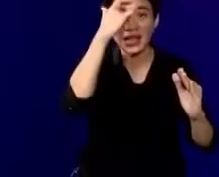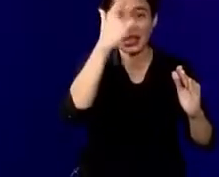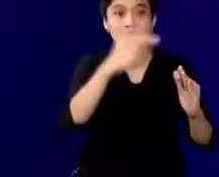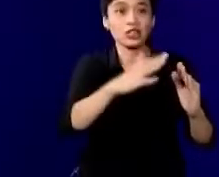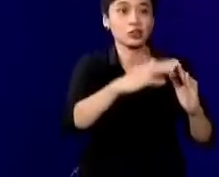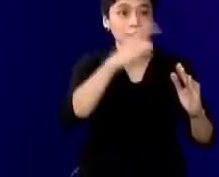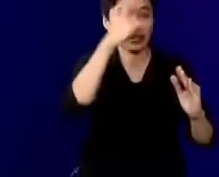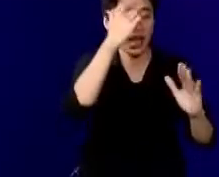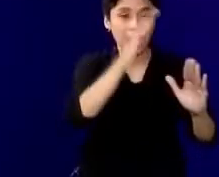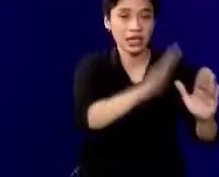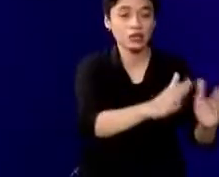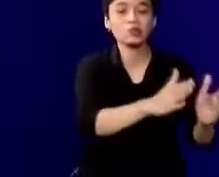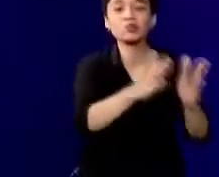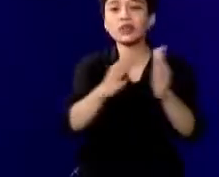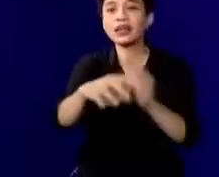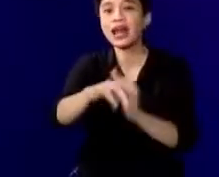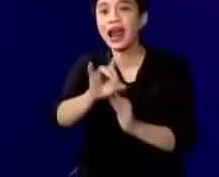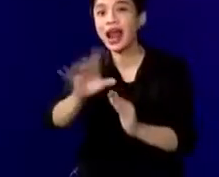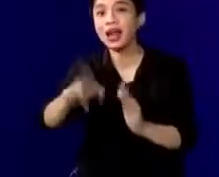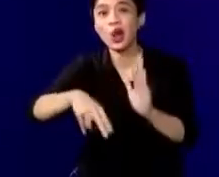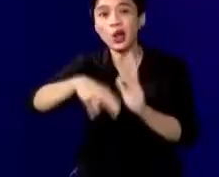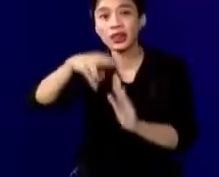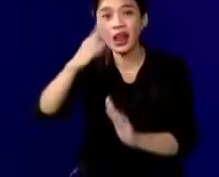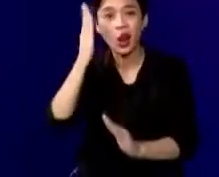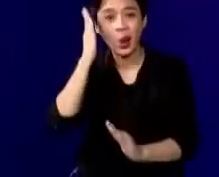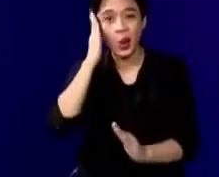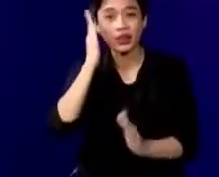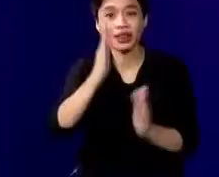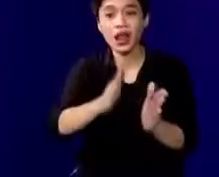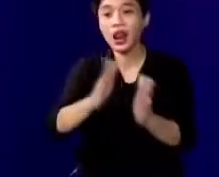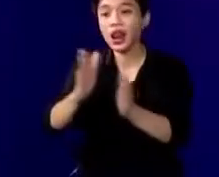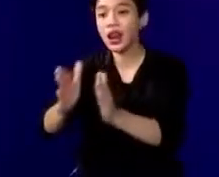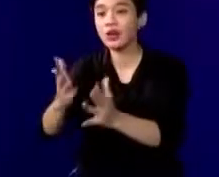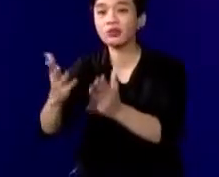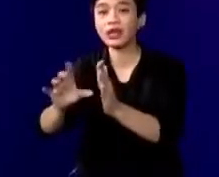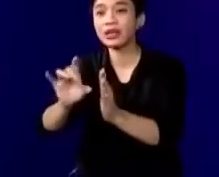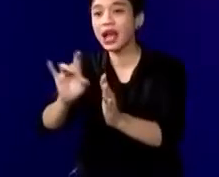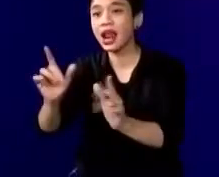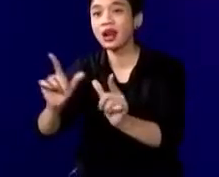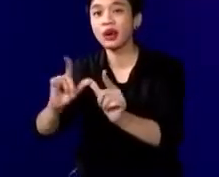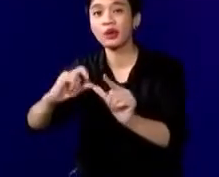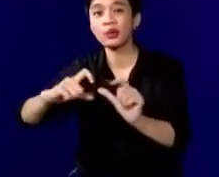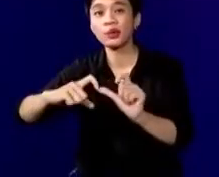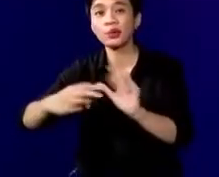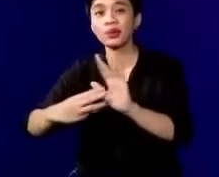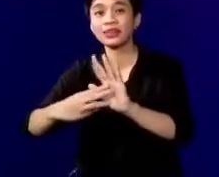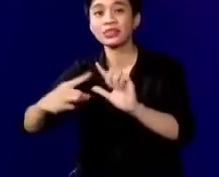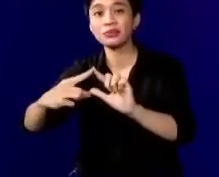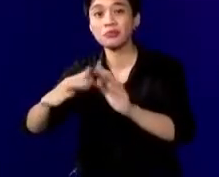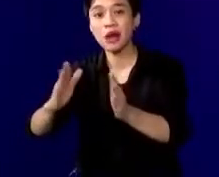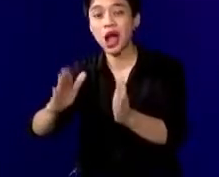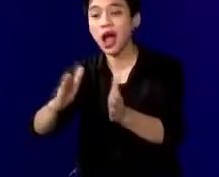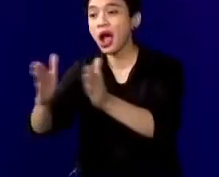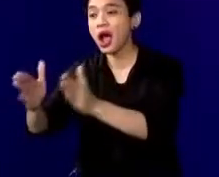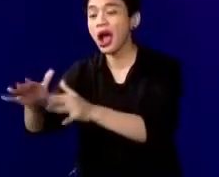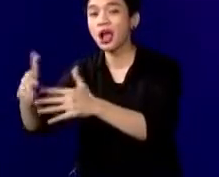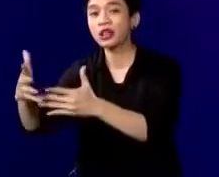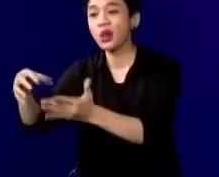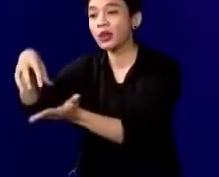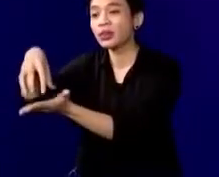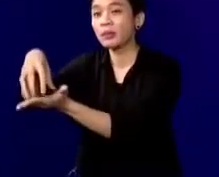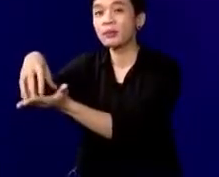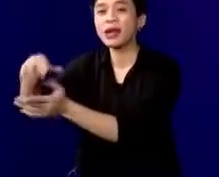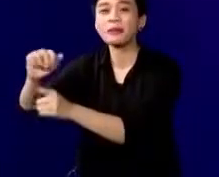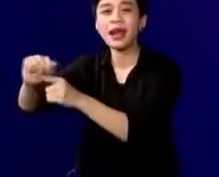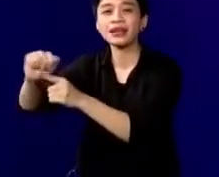lapangan ada yang menyiapkan Hotel ada yang menyiapkan Wisma ada yang menyiapkan pusat latihan yang memang tidak